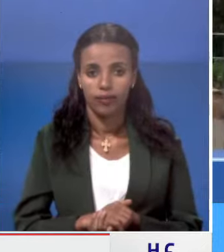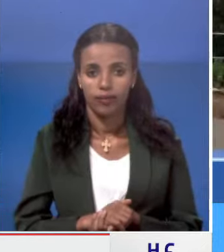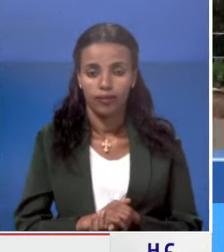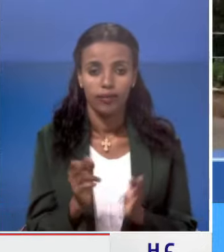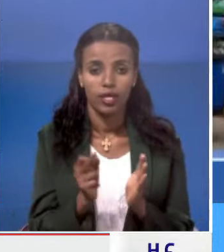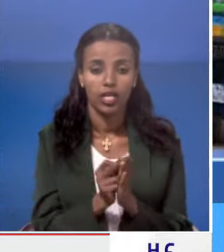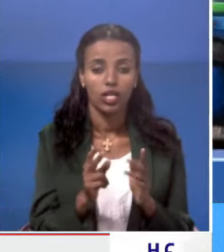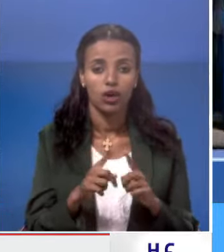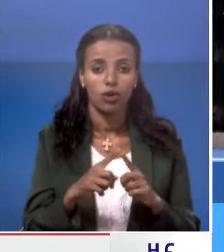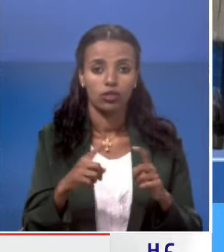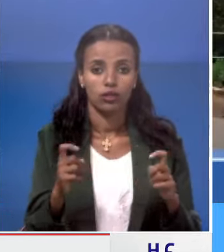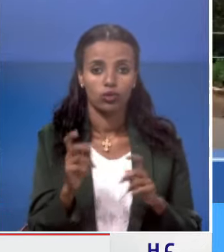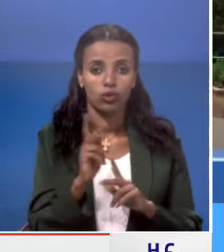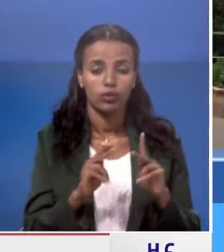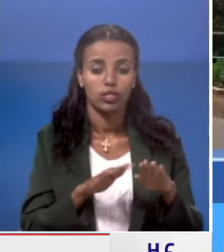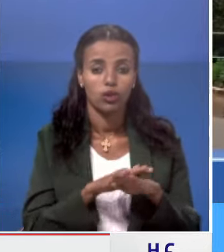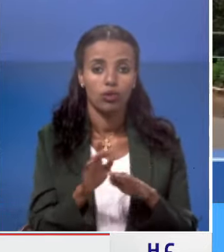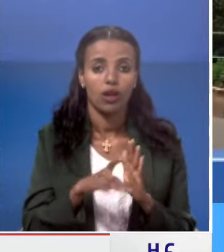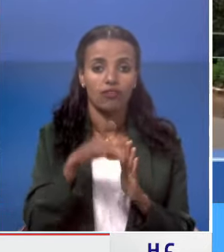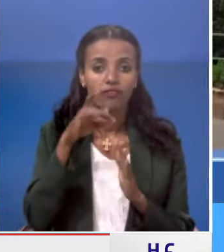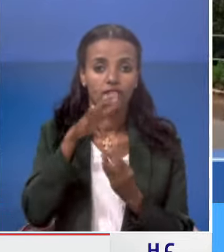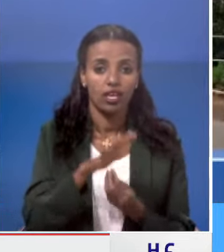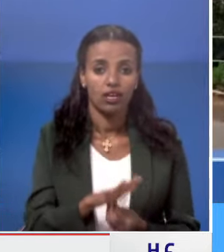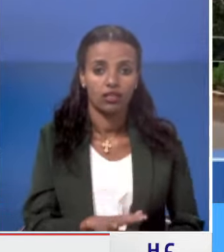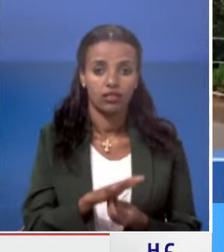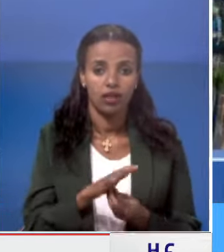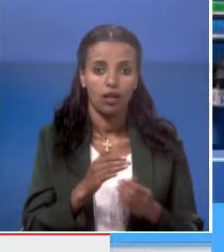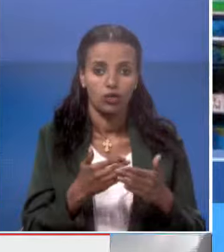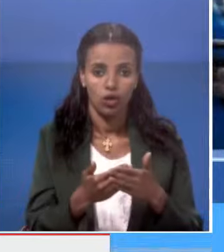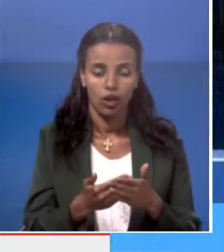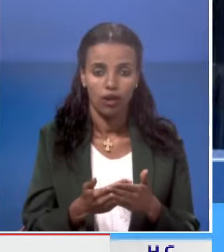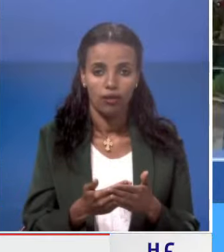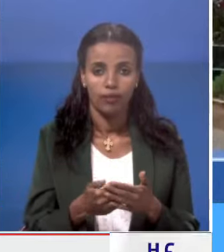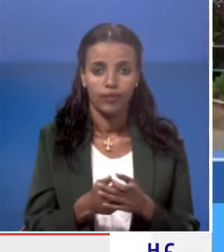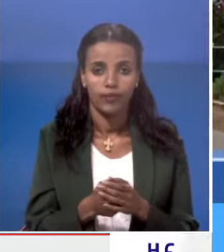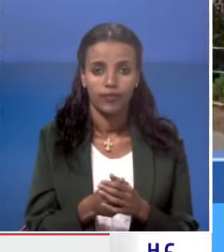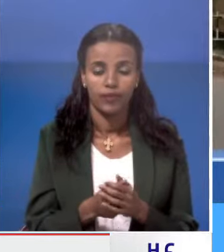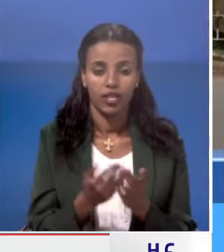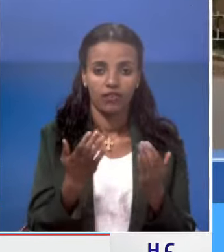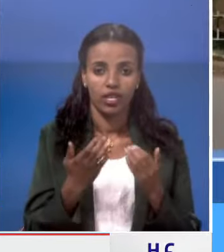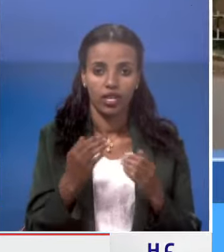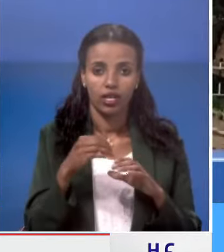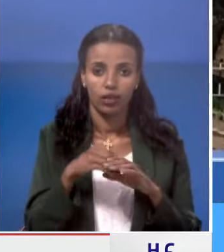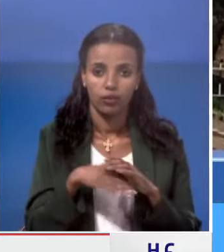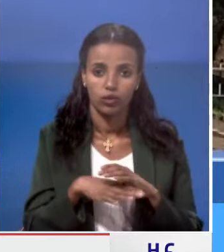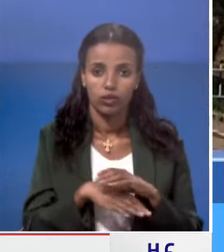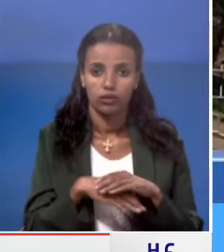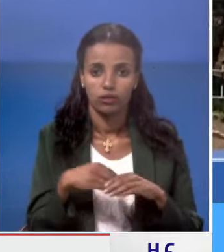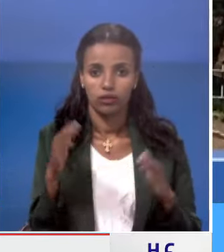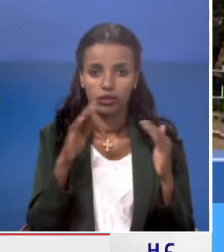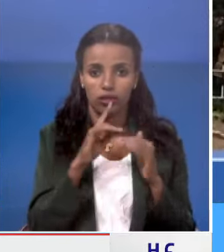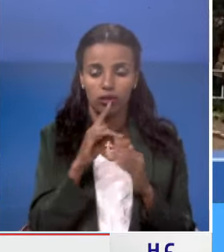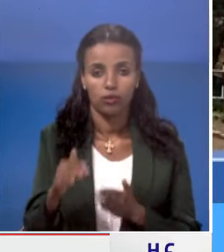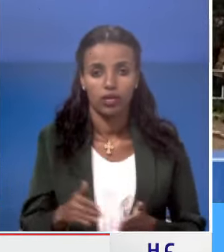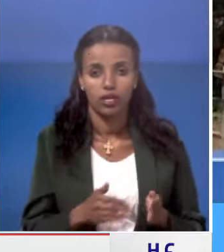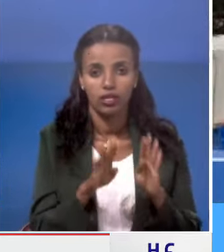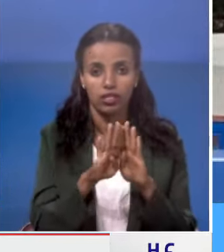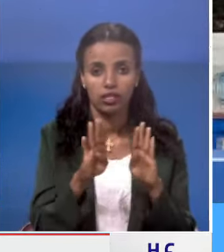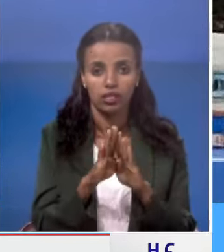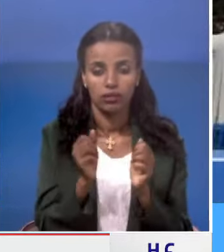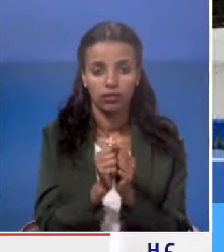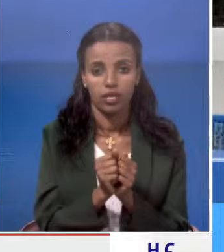ህገወጥነቱ ህብረተሰቡ ላይ ከፍተኛ የሆነ ጫና አድርሷል። እንደፈለገ ወጦ መግባት ችግር ነው። ከመንገድ መዘጋጋት ጋር ተያይዞ